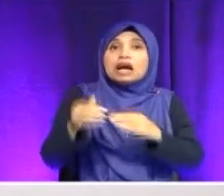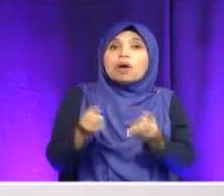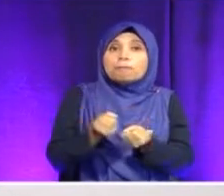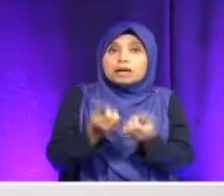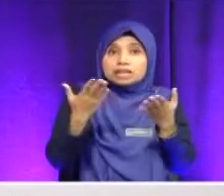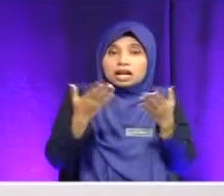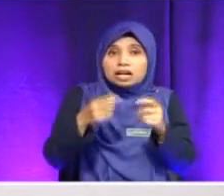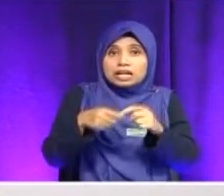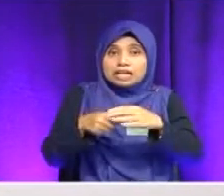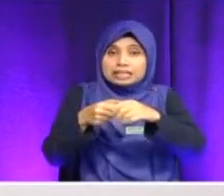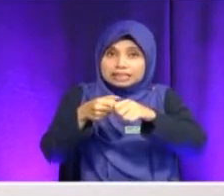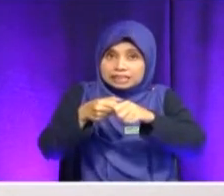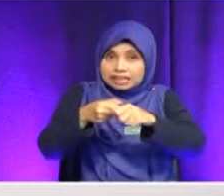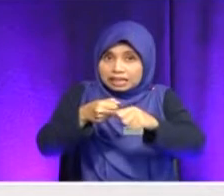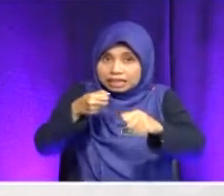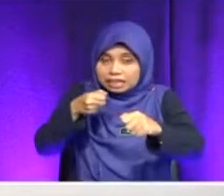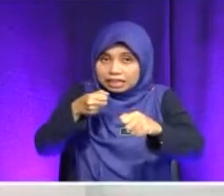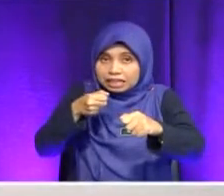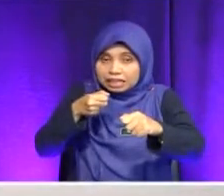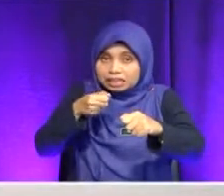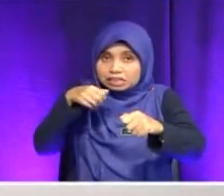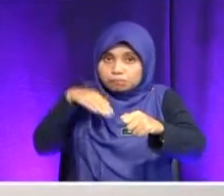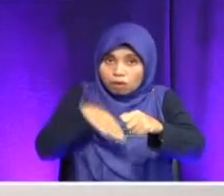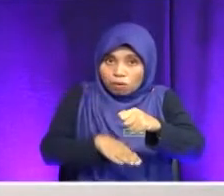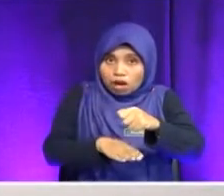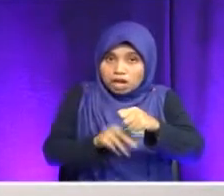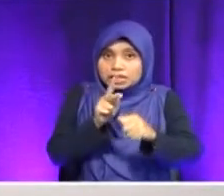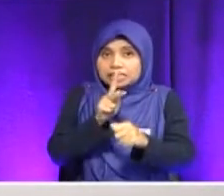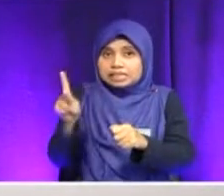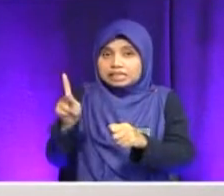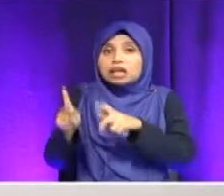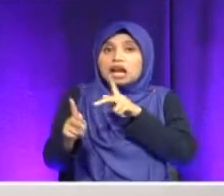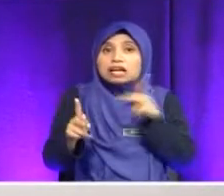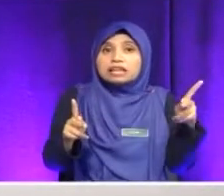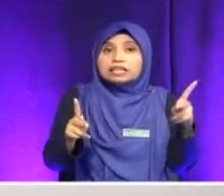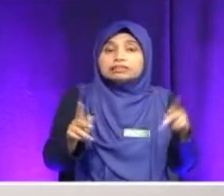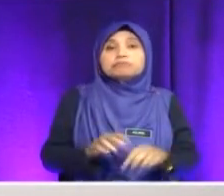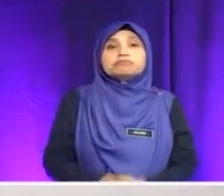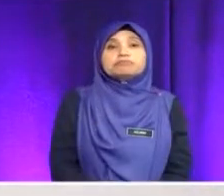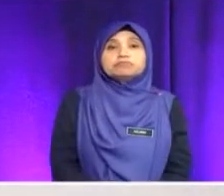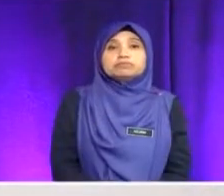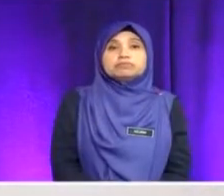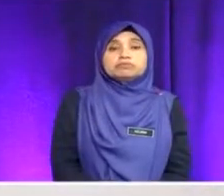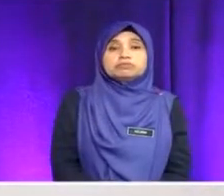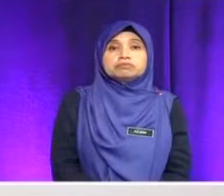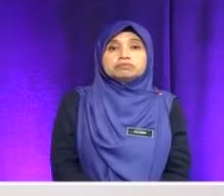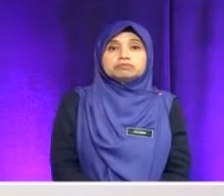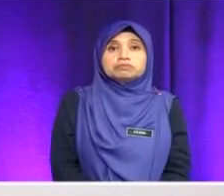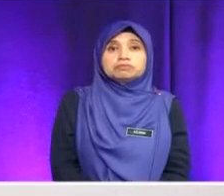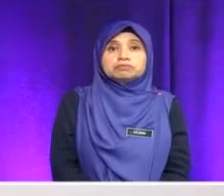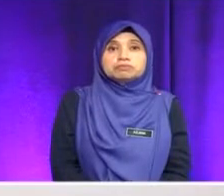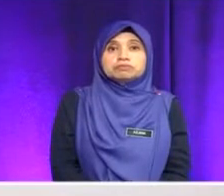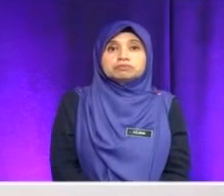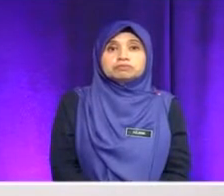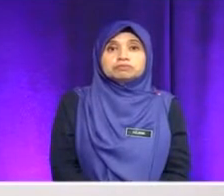tarikan ke bawah kiri dan kanan hai oke sego hai